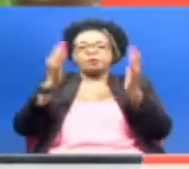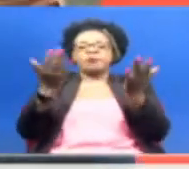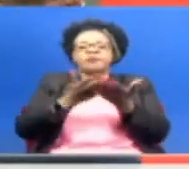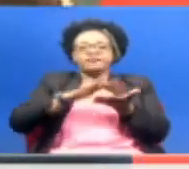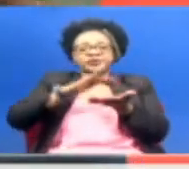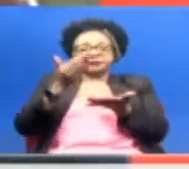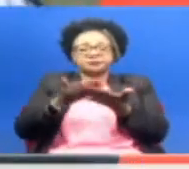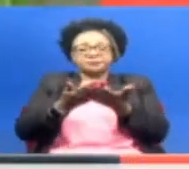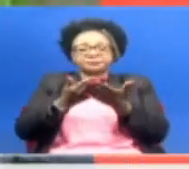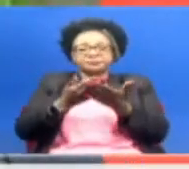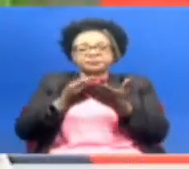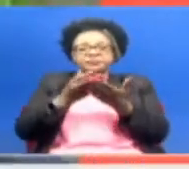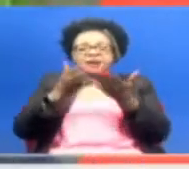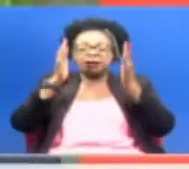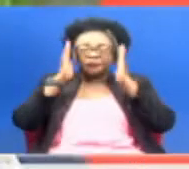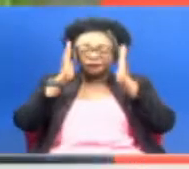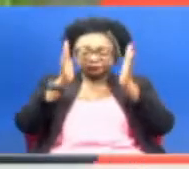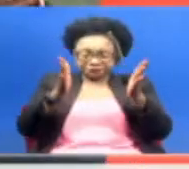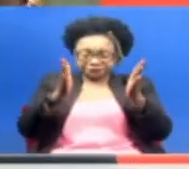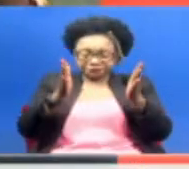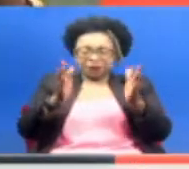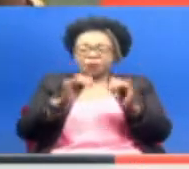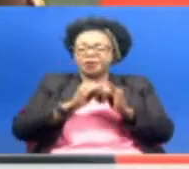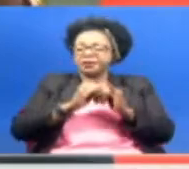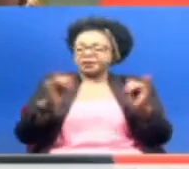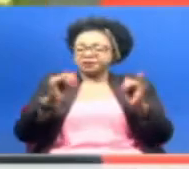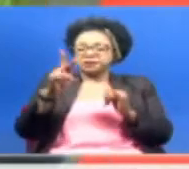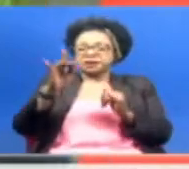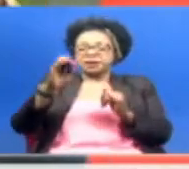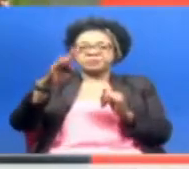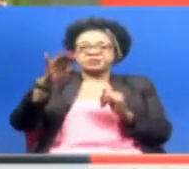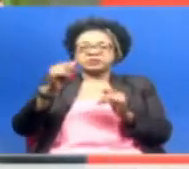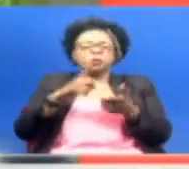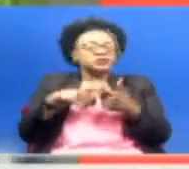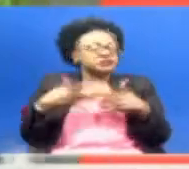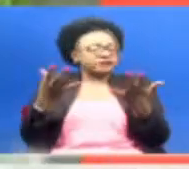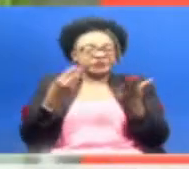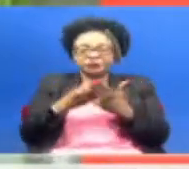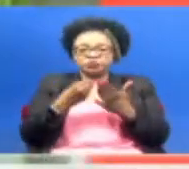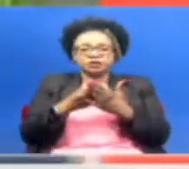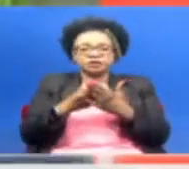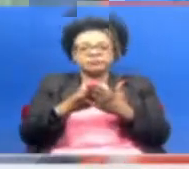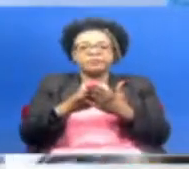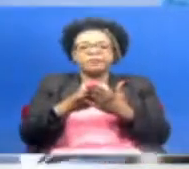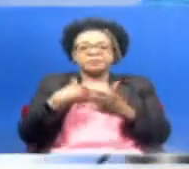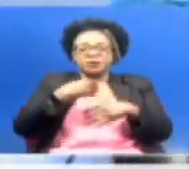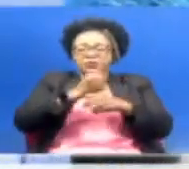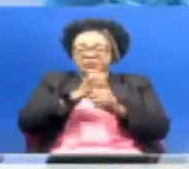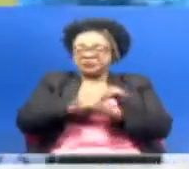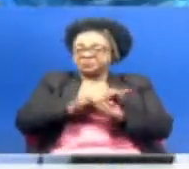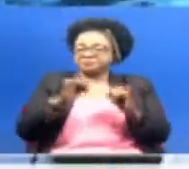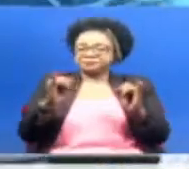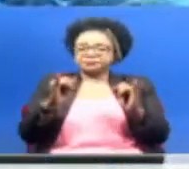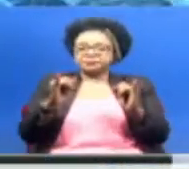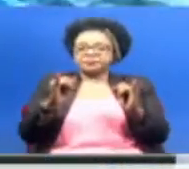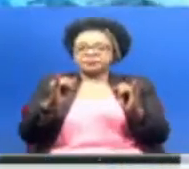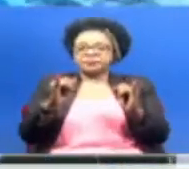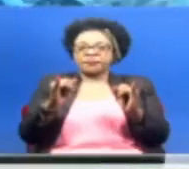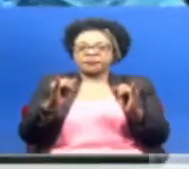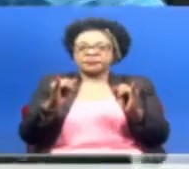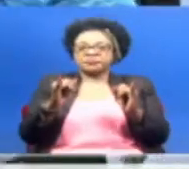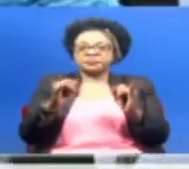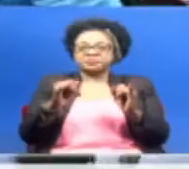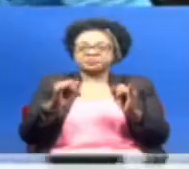give you my commitment, I will clean up KEMSA. Whatever it takes, Mr. President, whatever it costs, I will clean it up. Kwa upande wao, washikadau